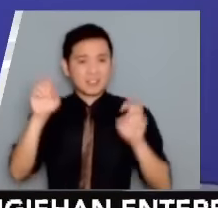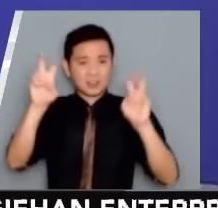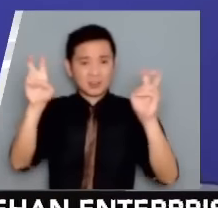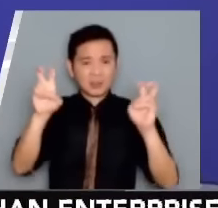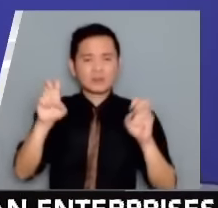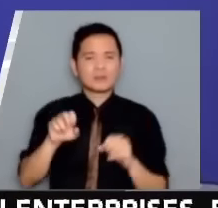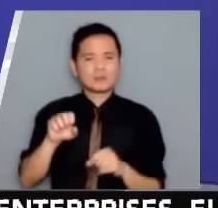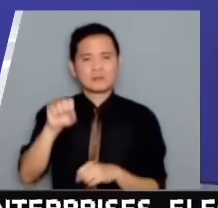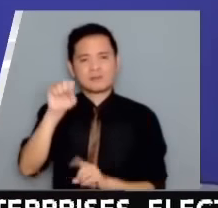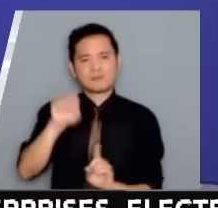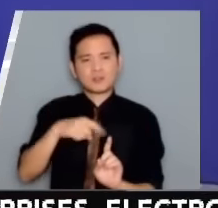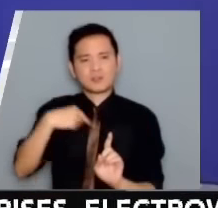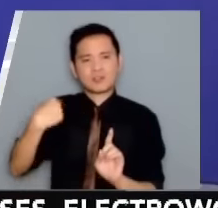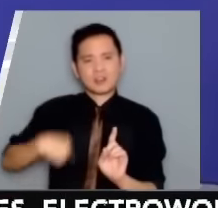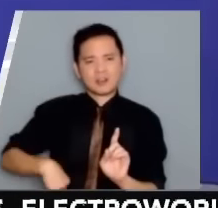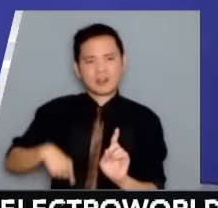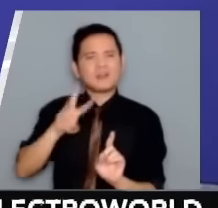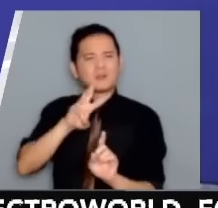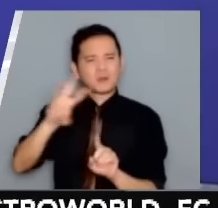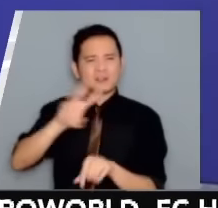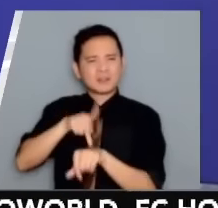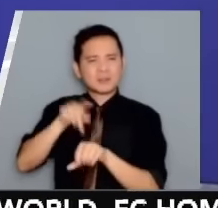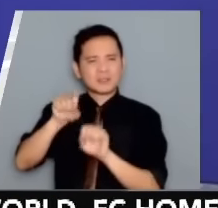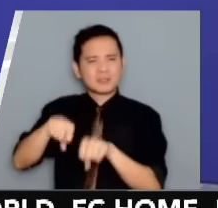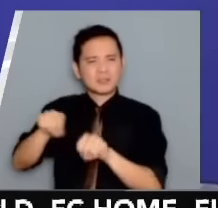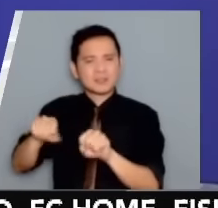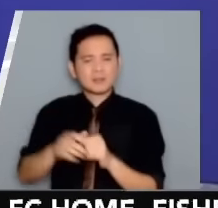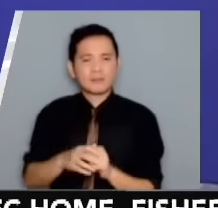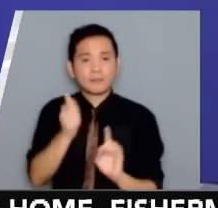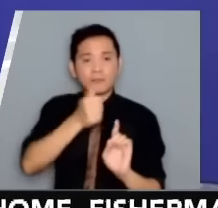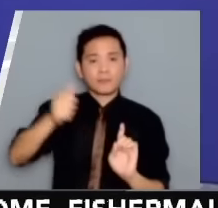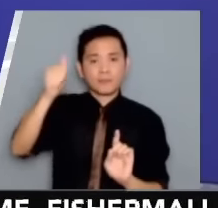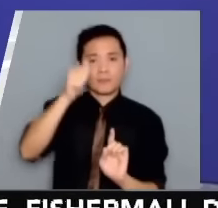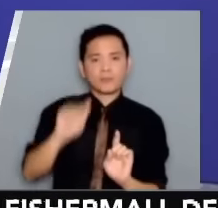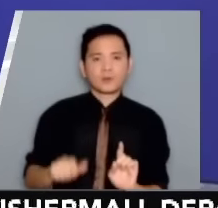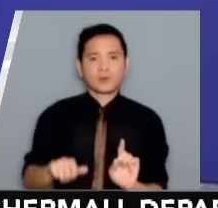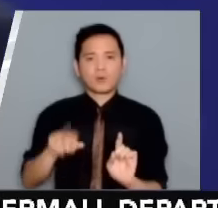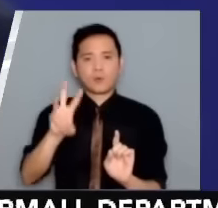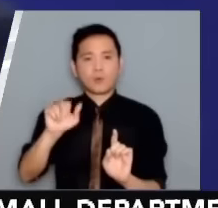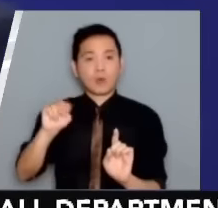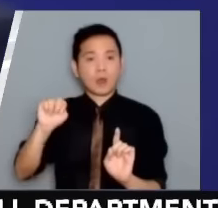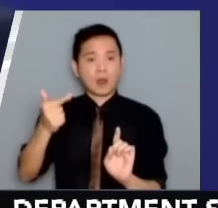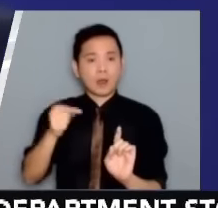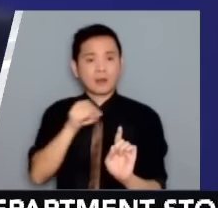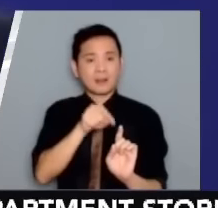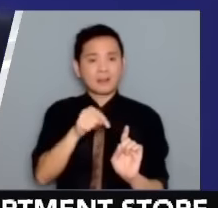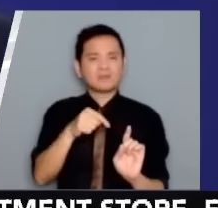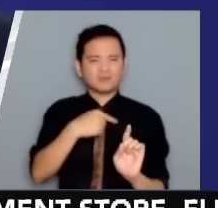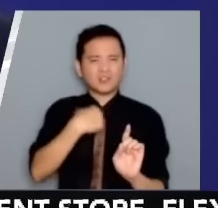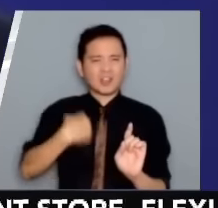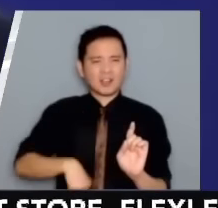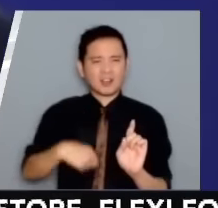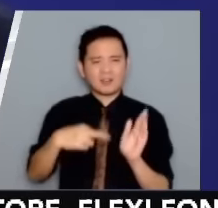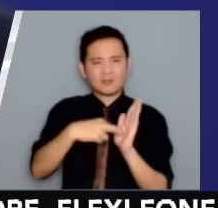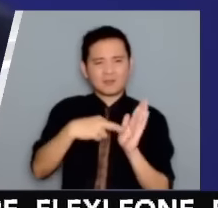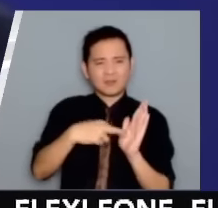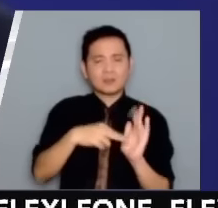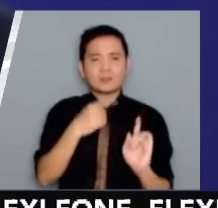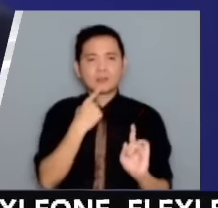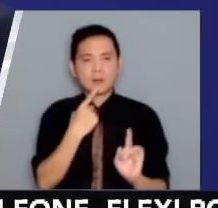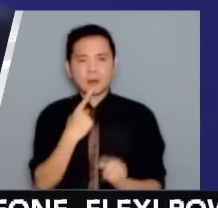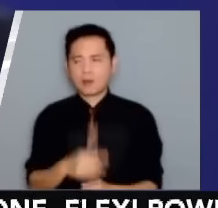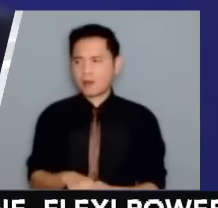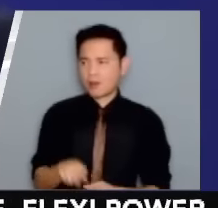foreign Ministry SP Wang w hindi na tinatanggap ang analy pagmamanipula sa mga issue na may